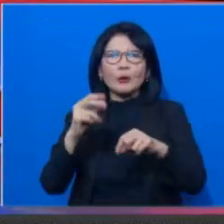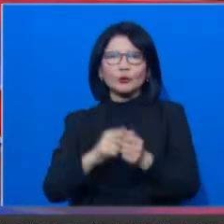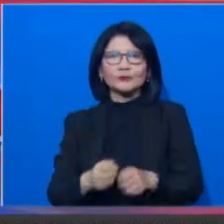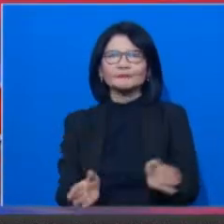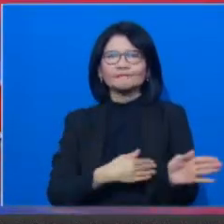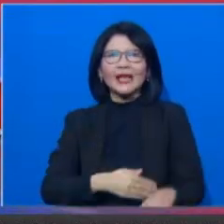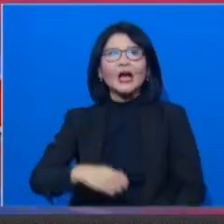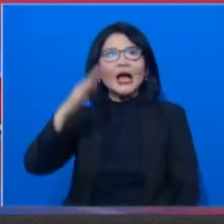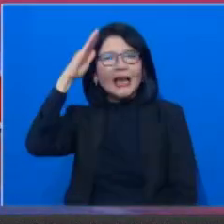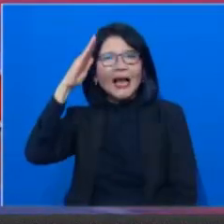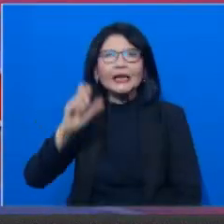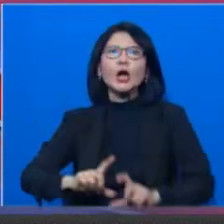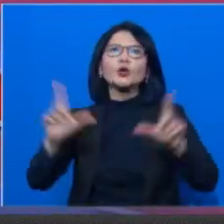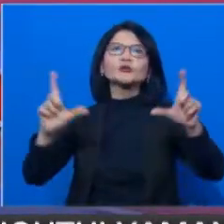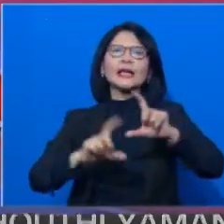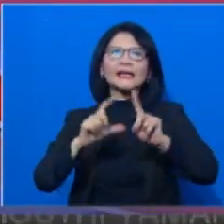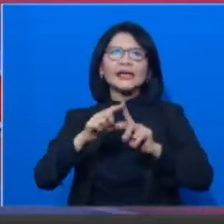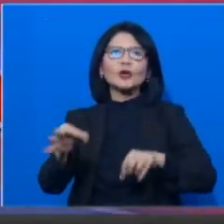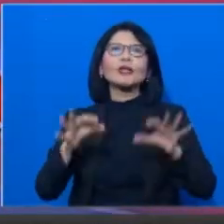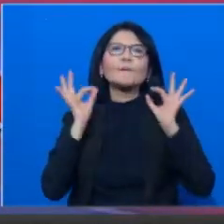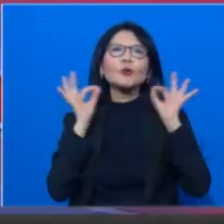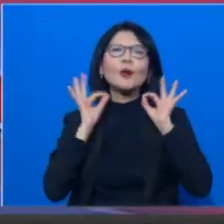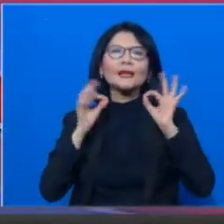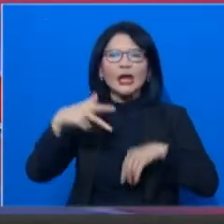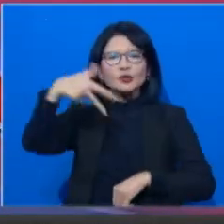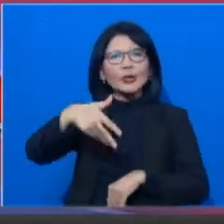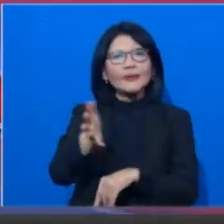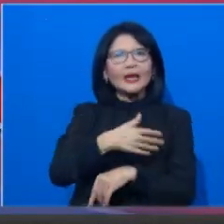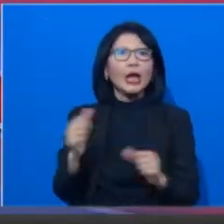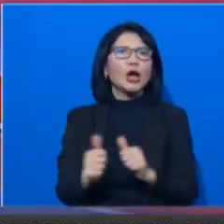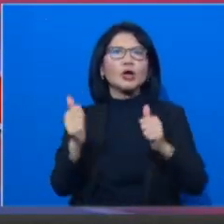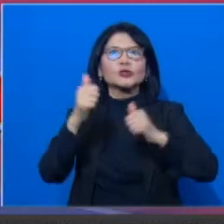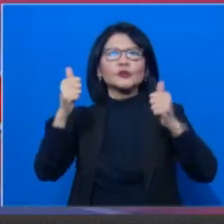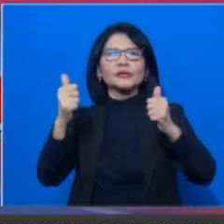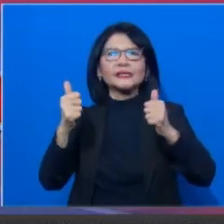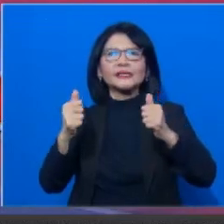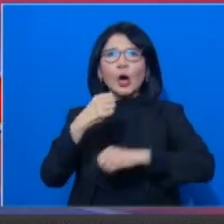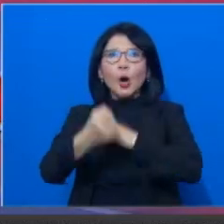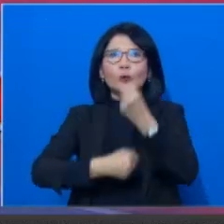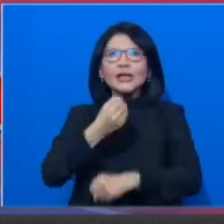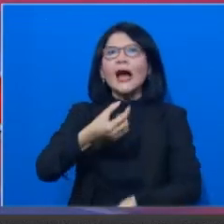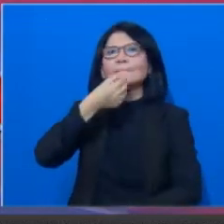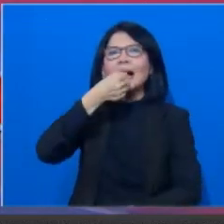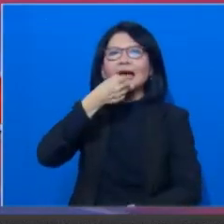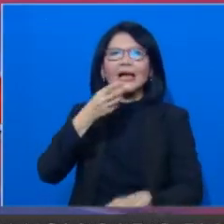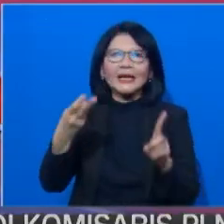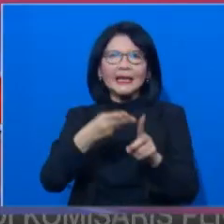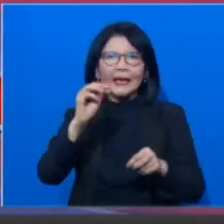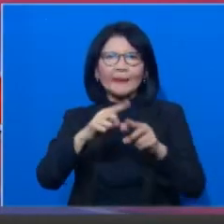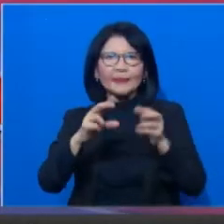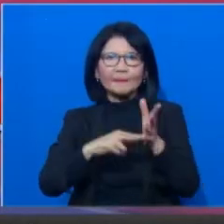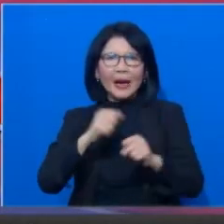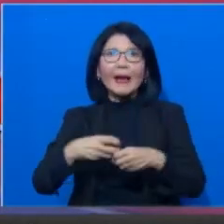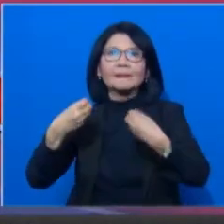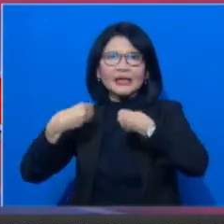lulusan SD di Polewali Mandar, Sulawesi Barat, kini sukses menjadi pengusaha camilan bipang dengan omset belasan juta rupiah